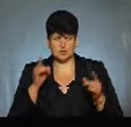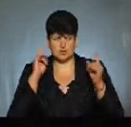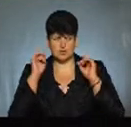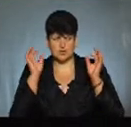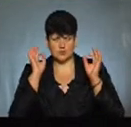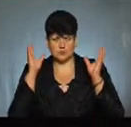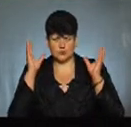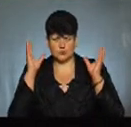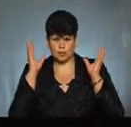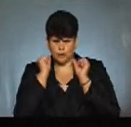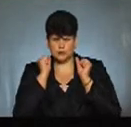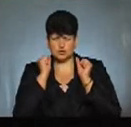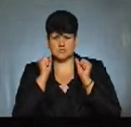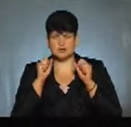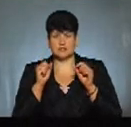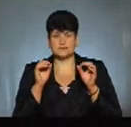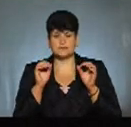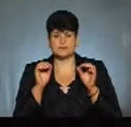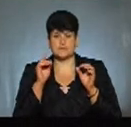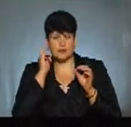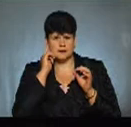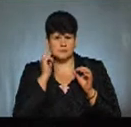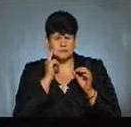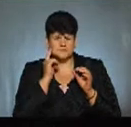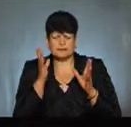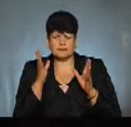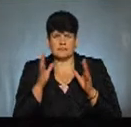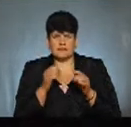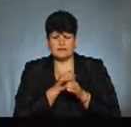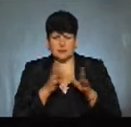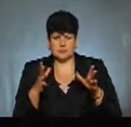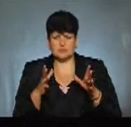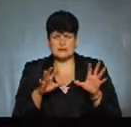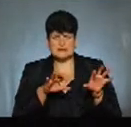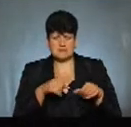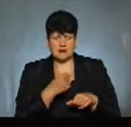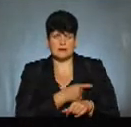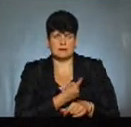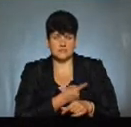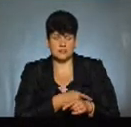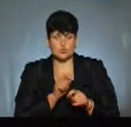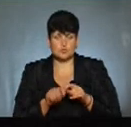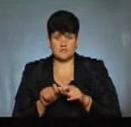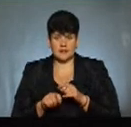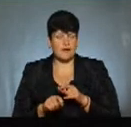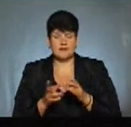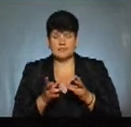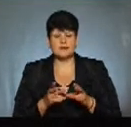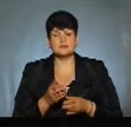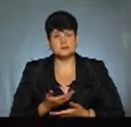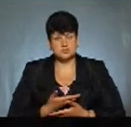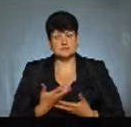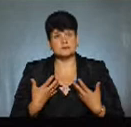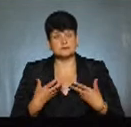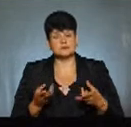вибухом блискавки, їх забрали в медичний заклад, обстежили, тобто фатальних наслідків для життя та здоров'я не завдала